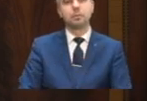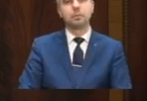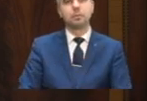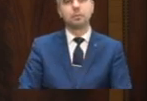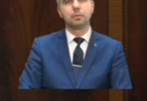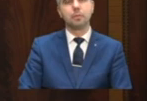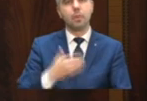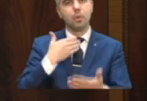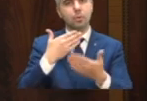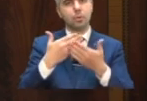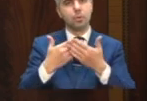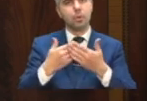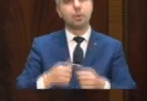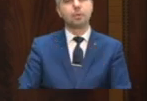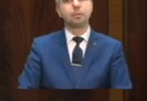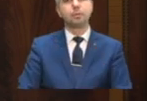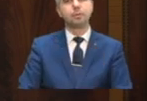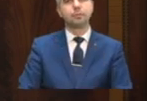شكرا السيدة الرئاسة